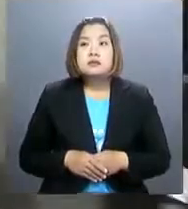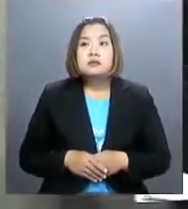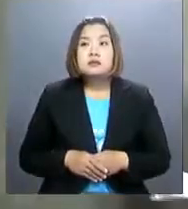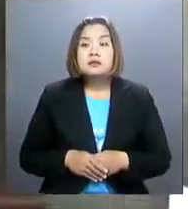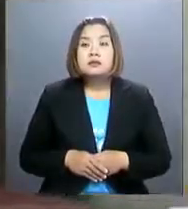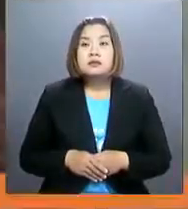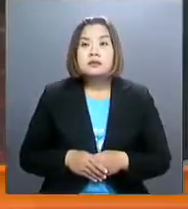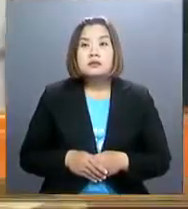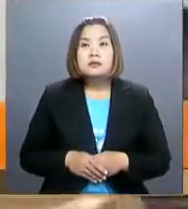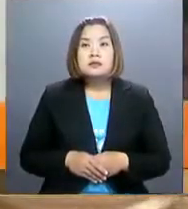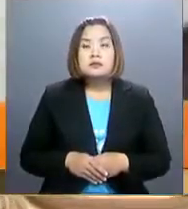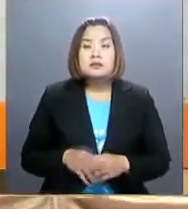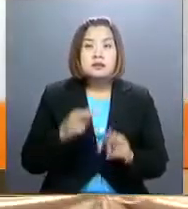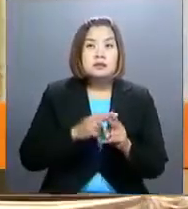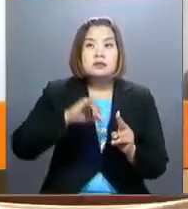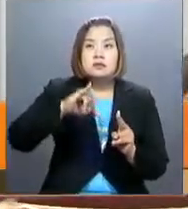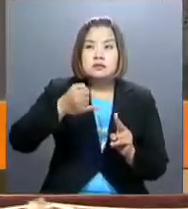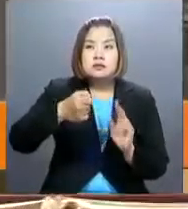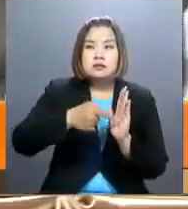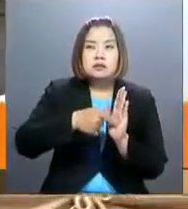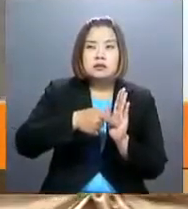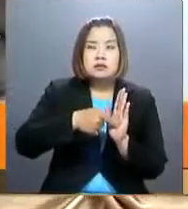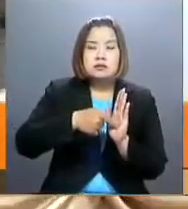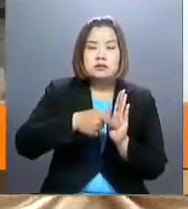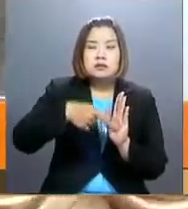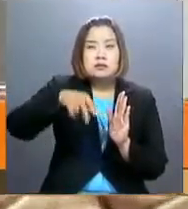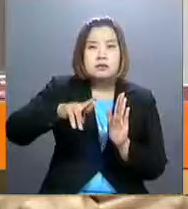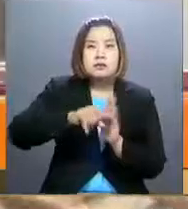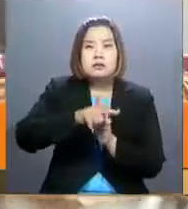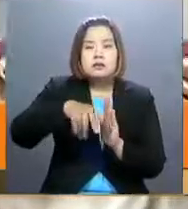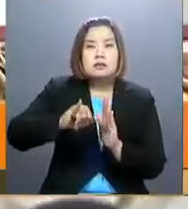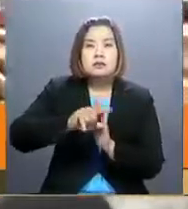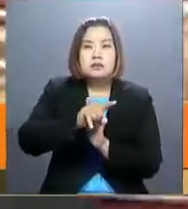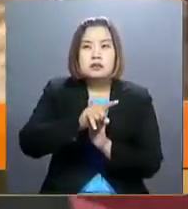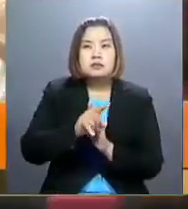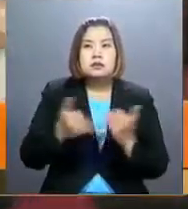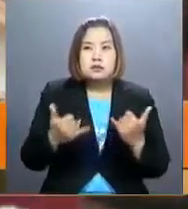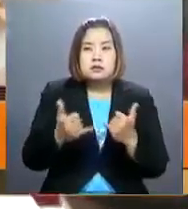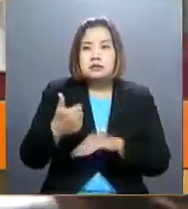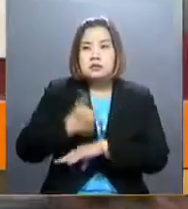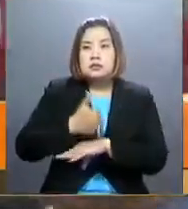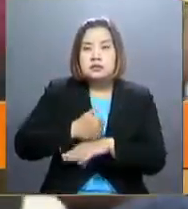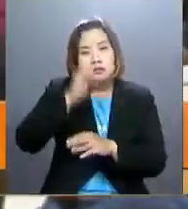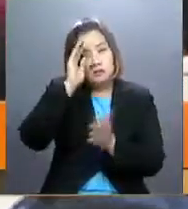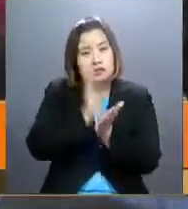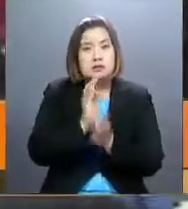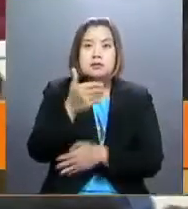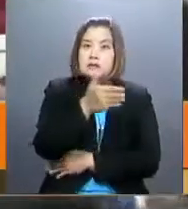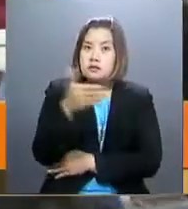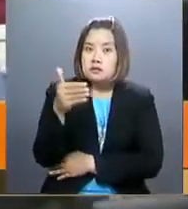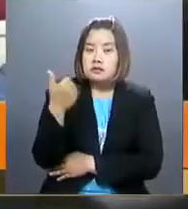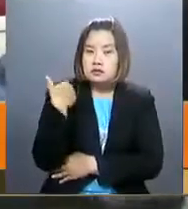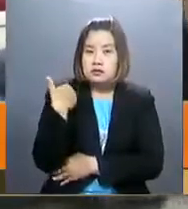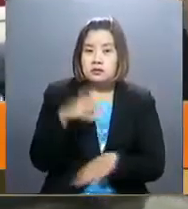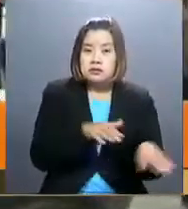พลตำรวจเอกจักรทิพย์ชัยจินดาผู้บัญชาการตำรวจแห่งชาติยืนยันว่าขณะนี้สำนักงานตำรวจแห่งชาติมีความพร้อมในการดู